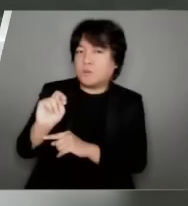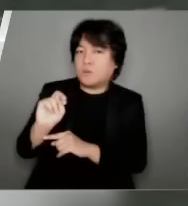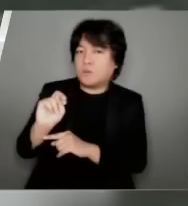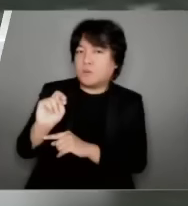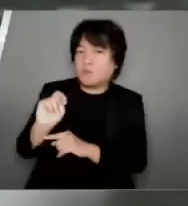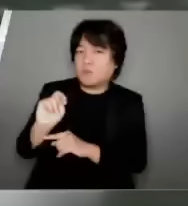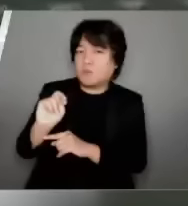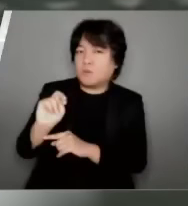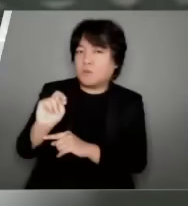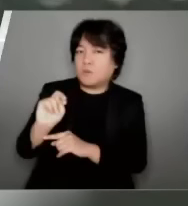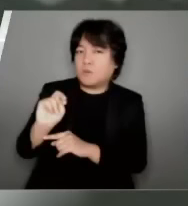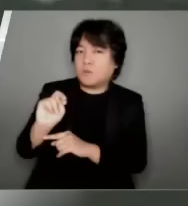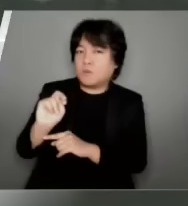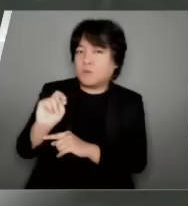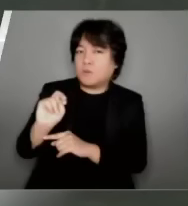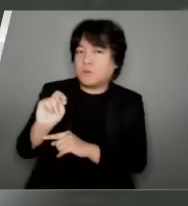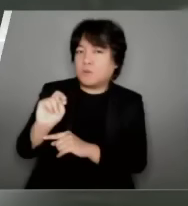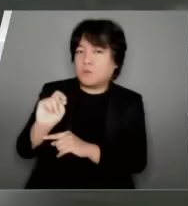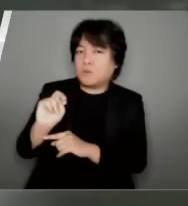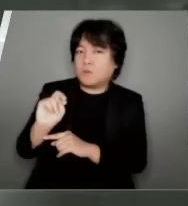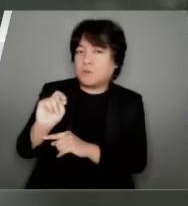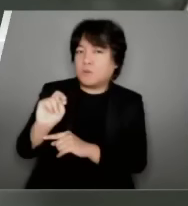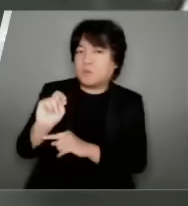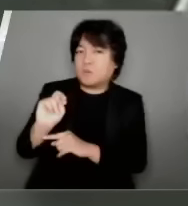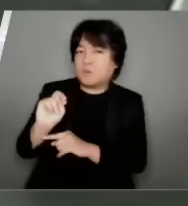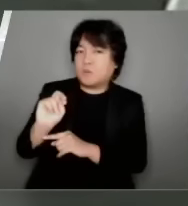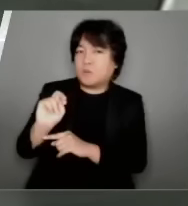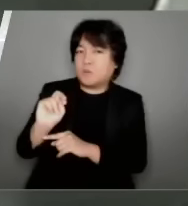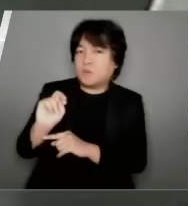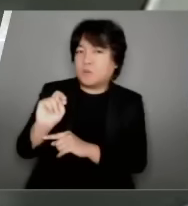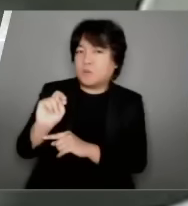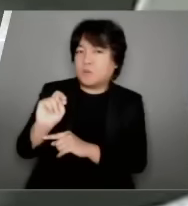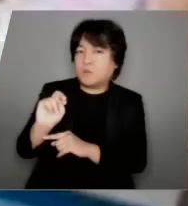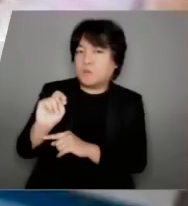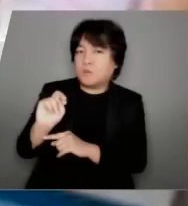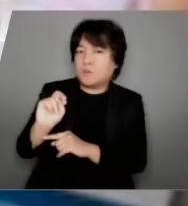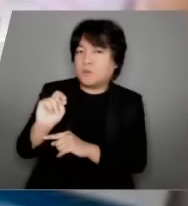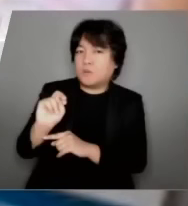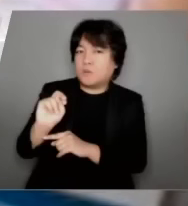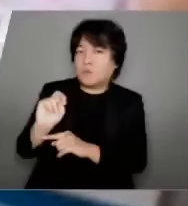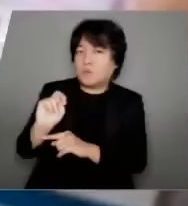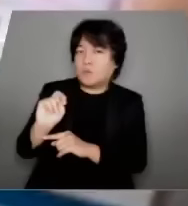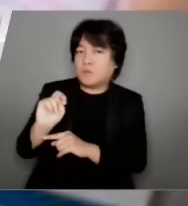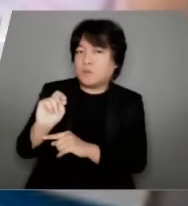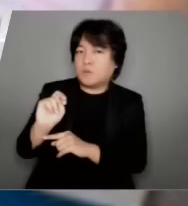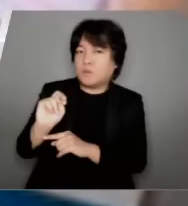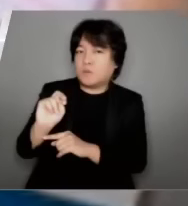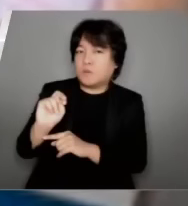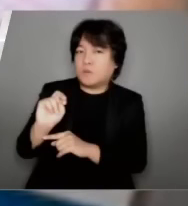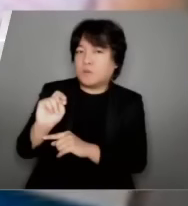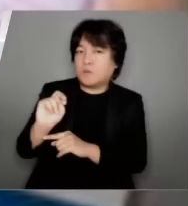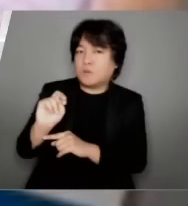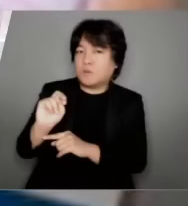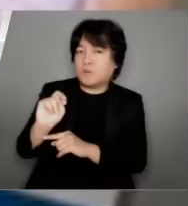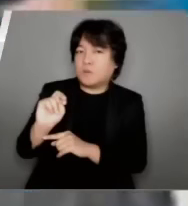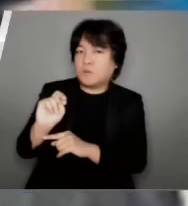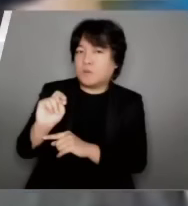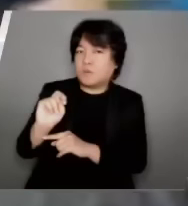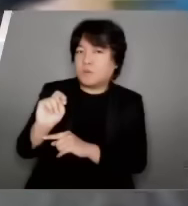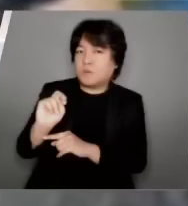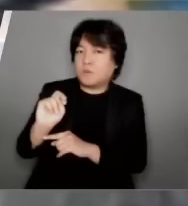pababa sa isang puting sasakyan sa isang parking lot sa Indonesia noong August 20. Ilang oras lang ito bago sila inilagay sa